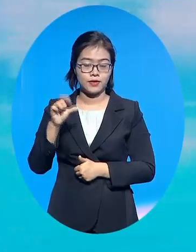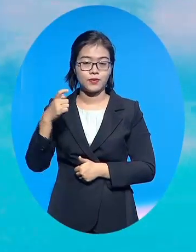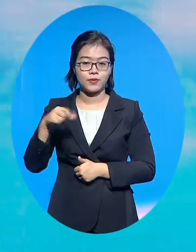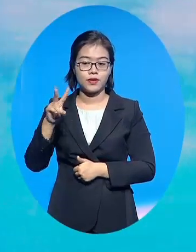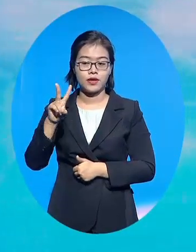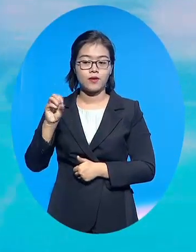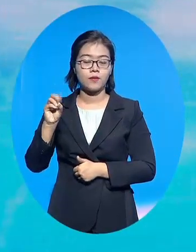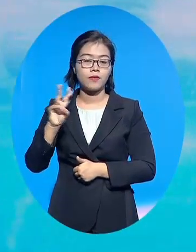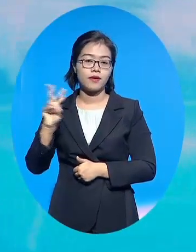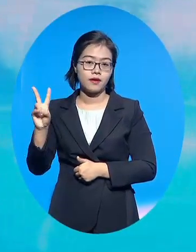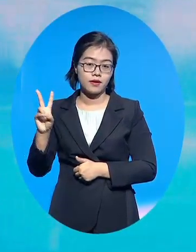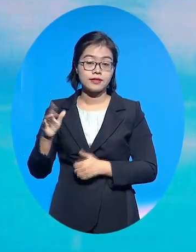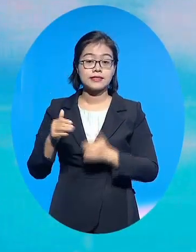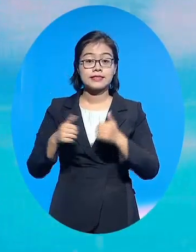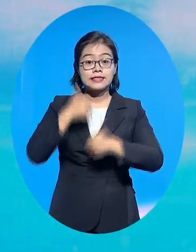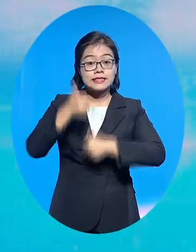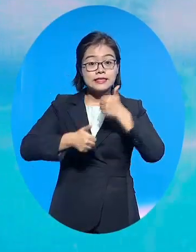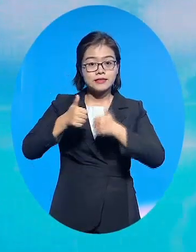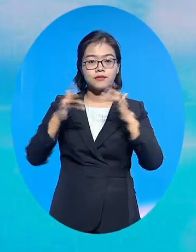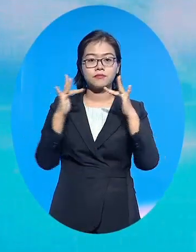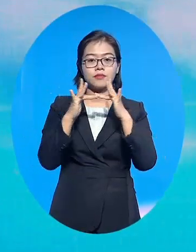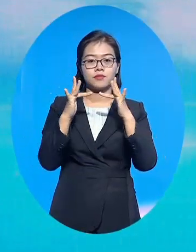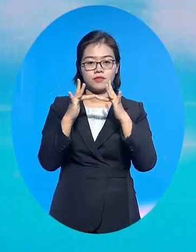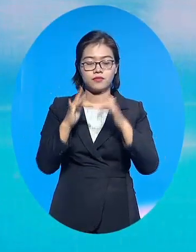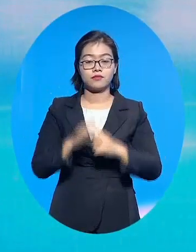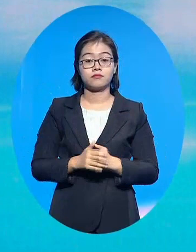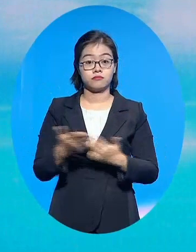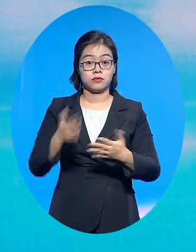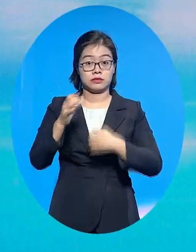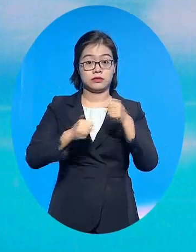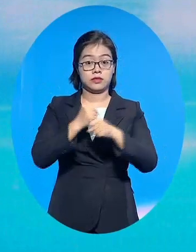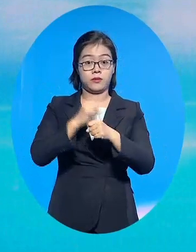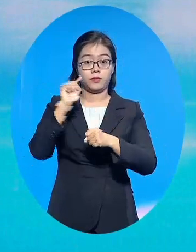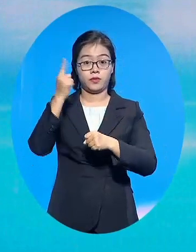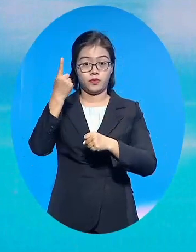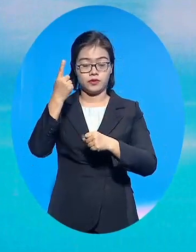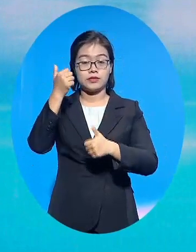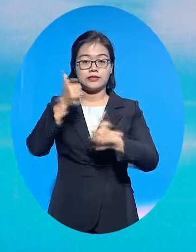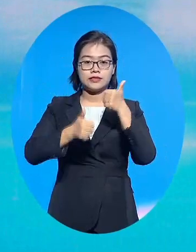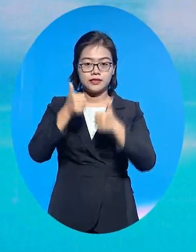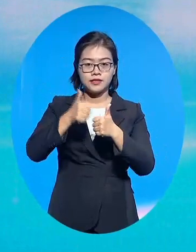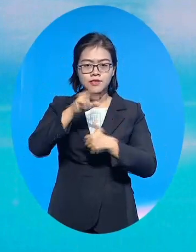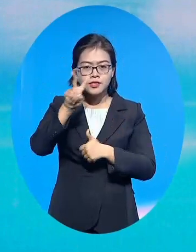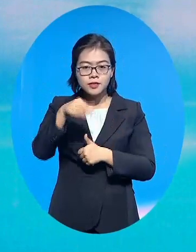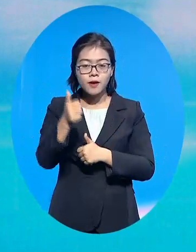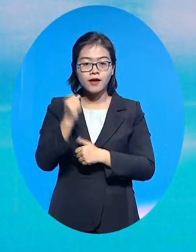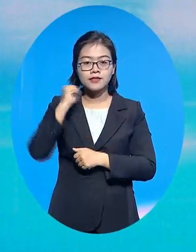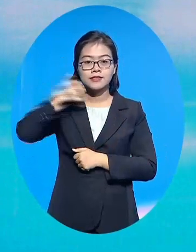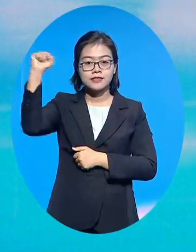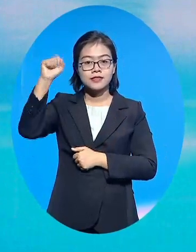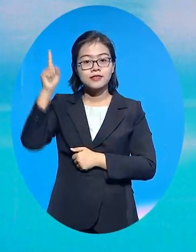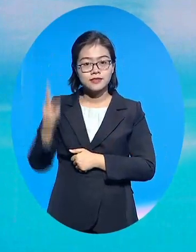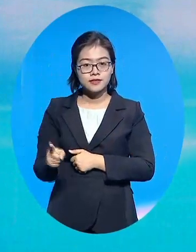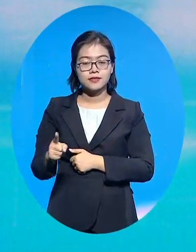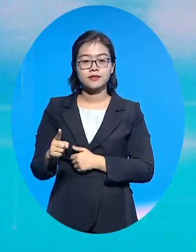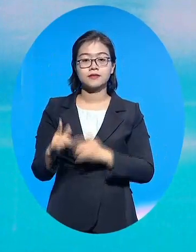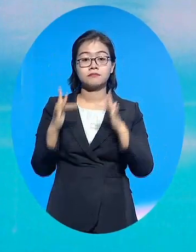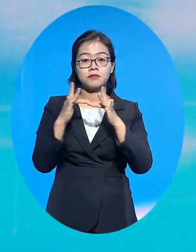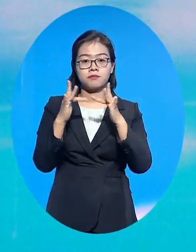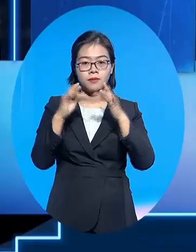là năm đầu tiên Tranh biện tiếng Anh được đưa vào nội dung thi đấu để tìm ra ngôi vị quán quân và phát sóng trực tiếp tại Gala chung